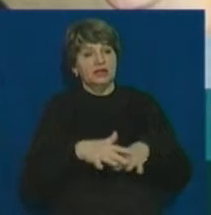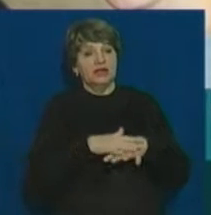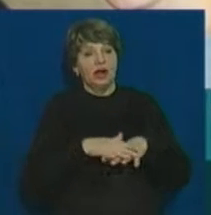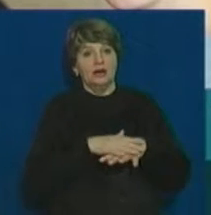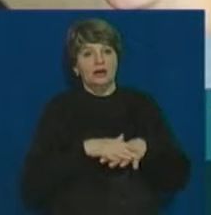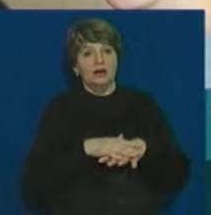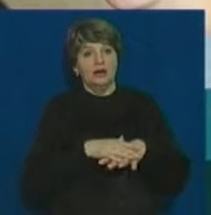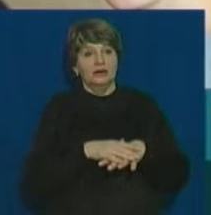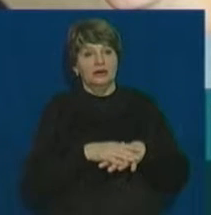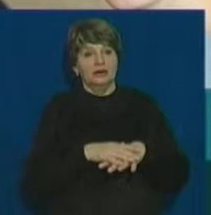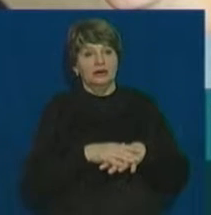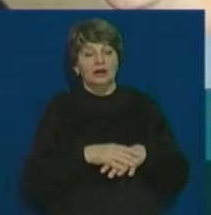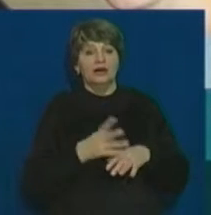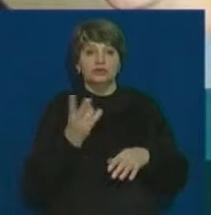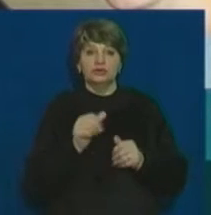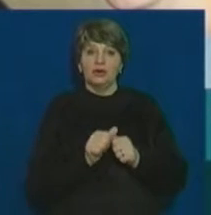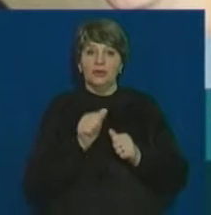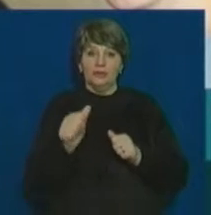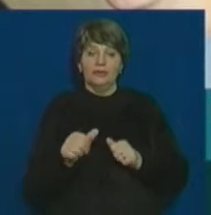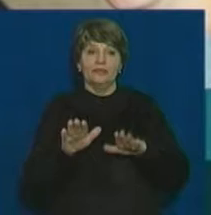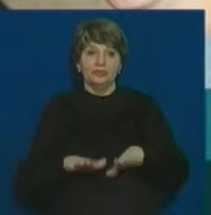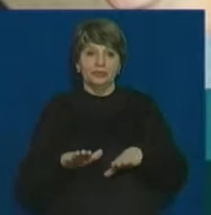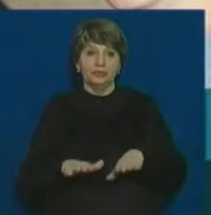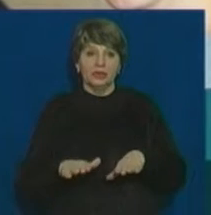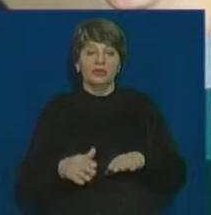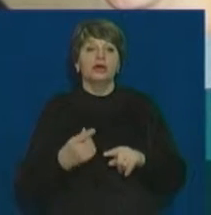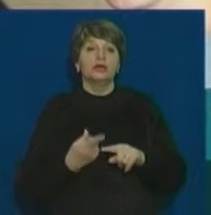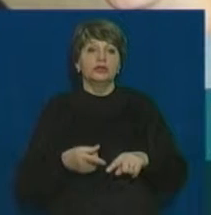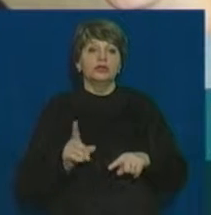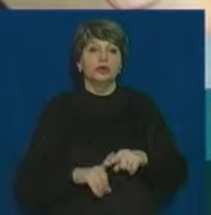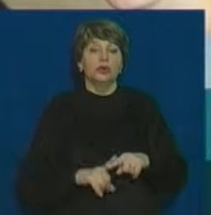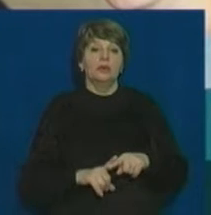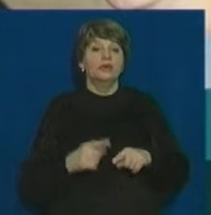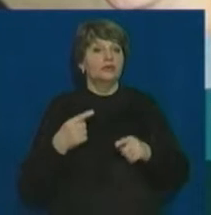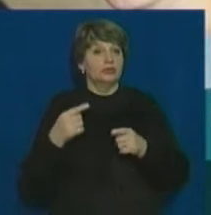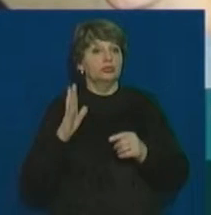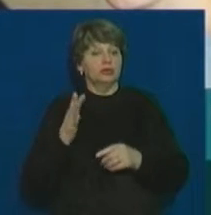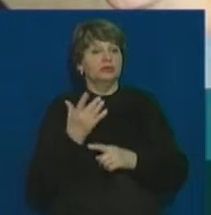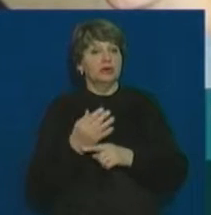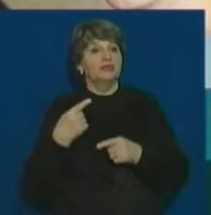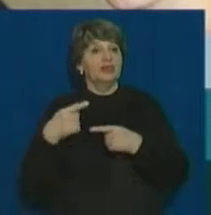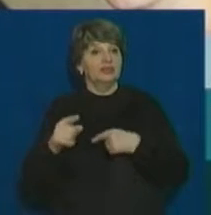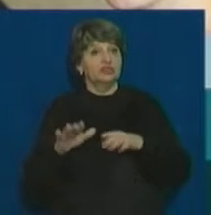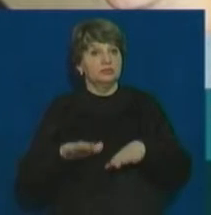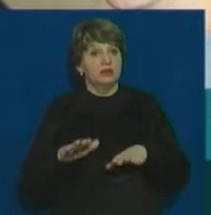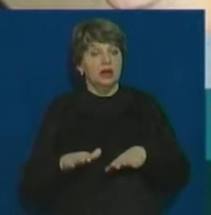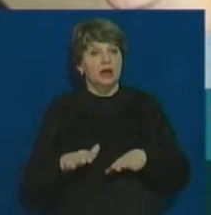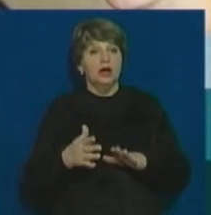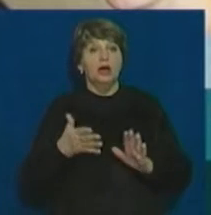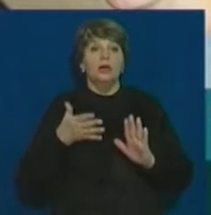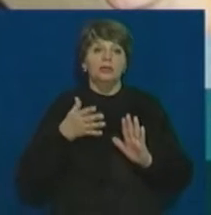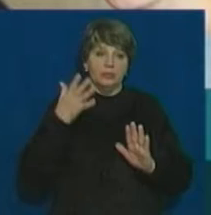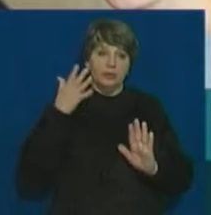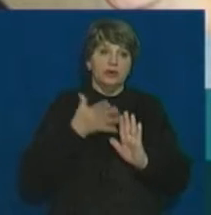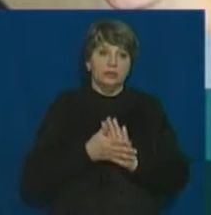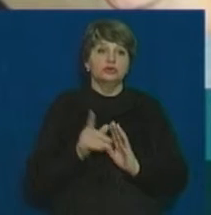на той шаг, що буде приймати рішення про проведення ярмарку в іншому місці, розуміючи, що почнуться страйки,